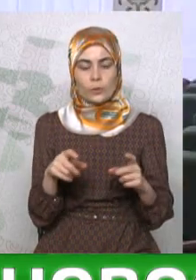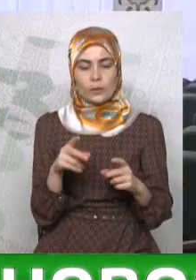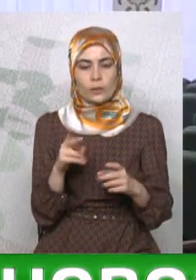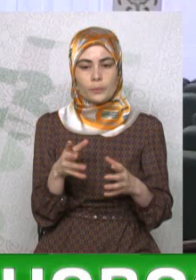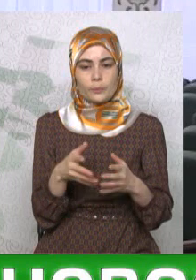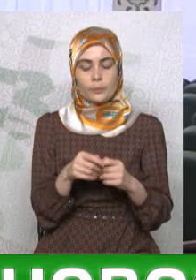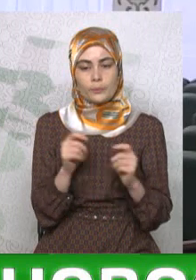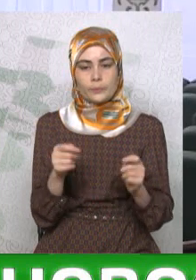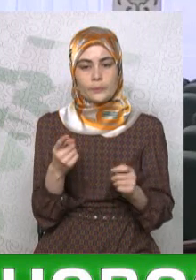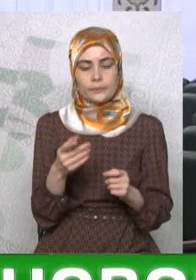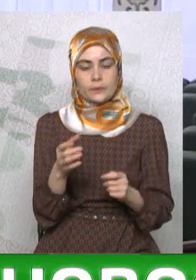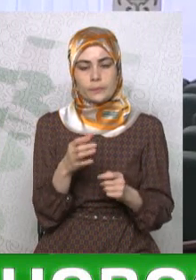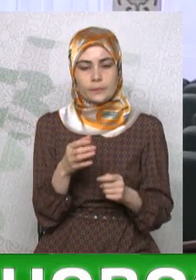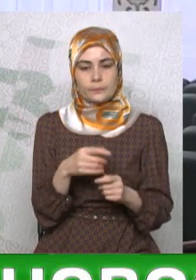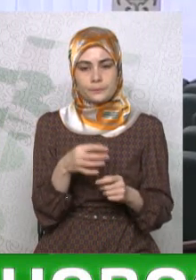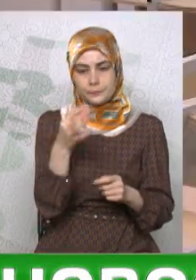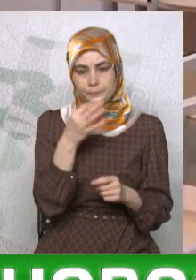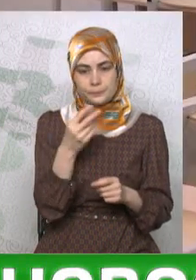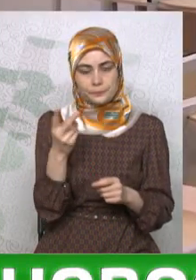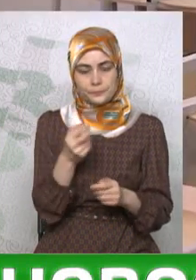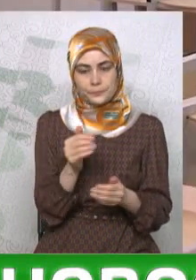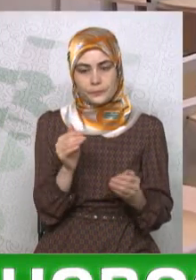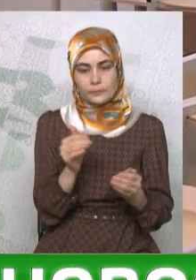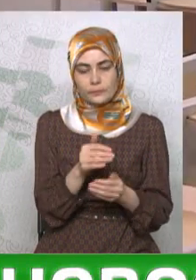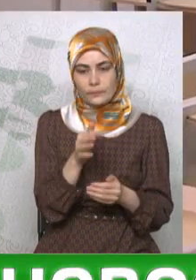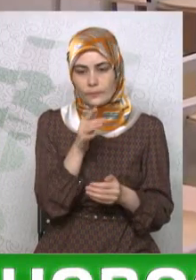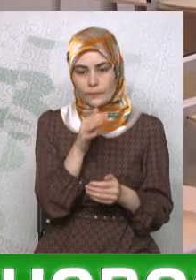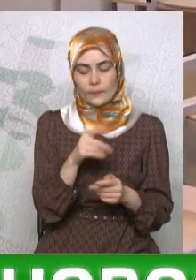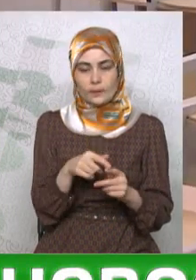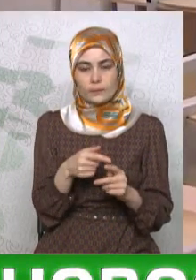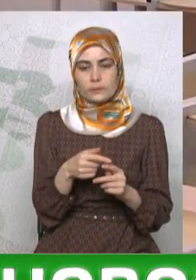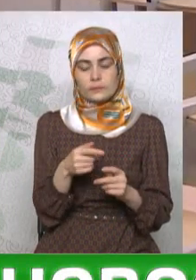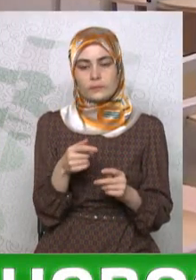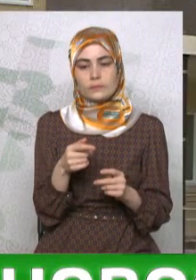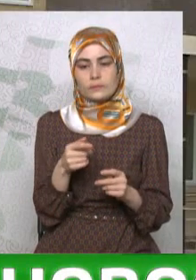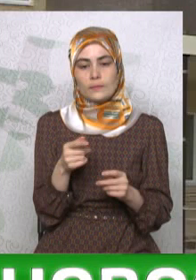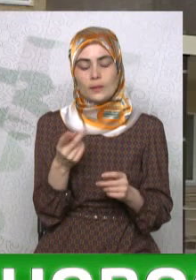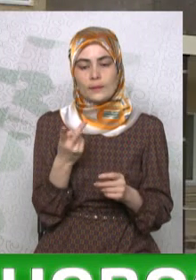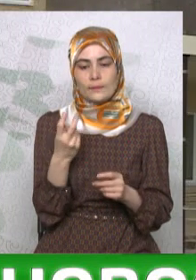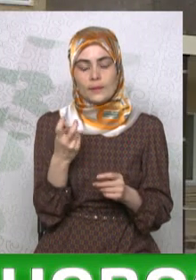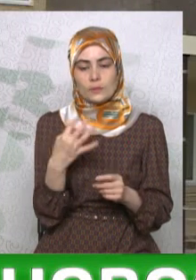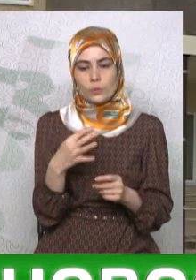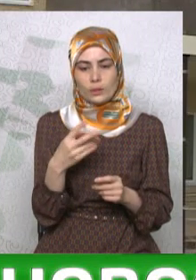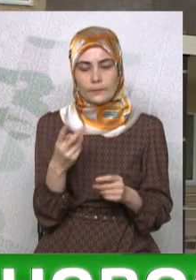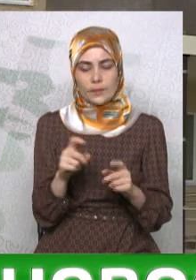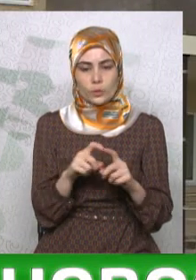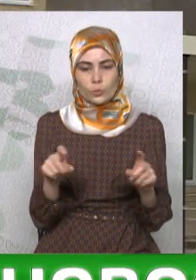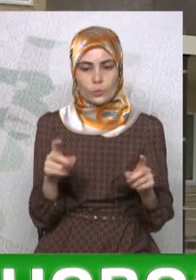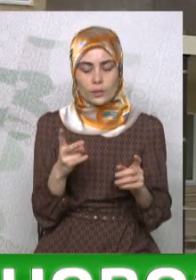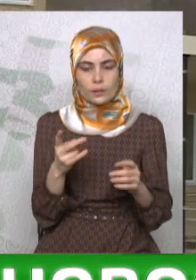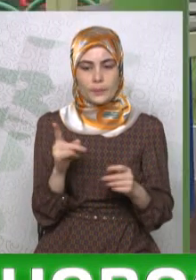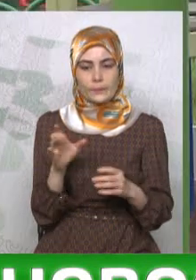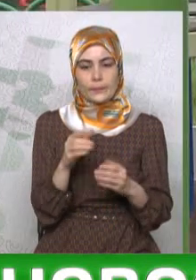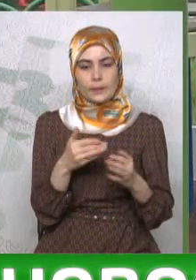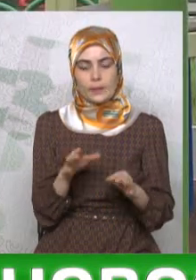детей. Менее 2 недель до начала учебного года. Принять учащихся должны 242 образовательных учреждения.